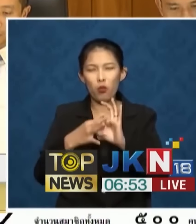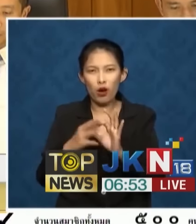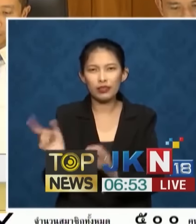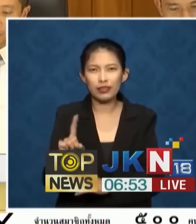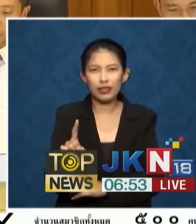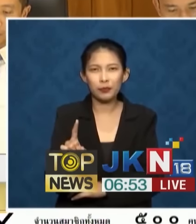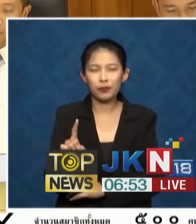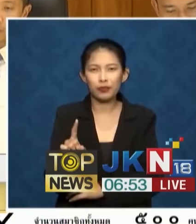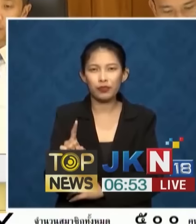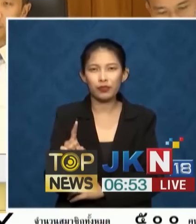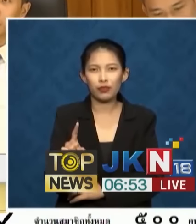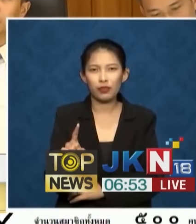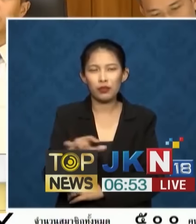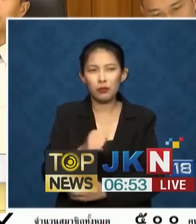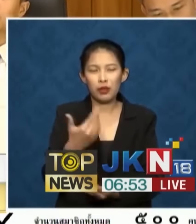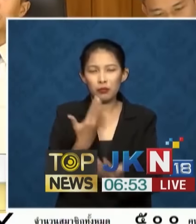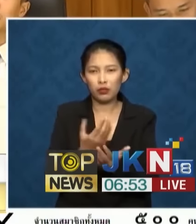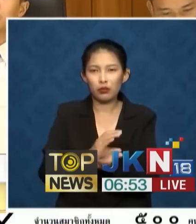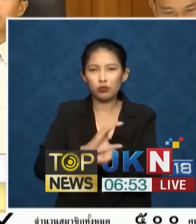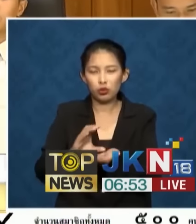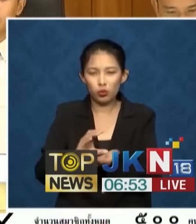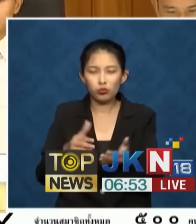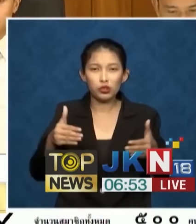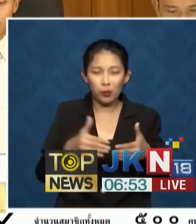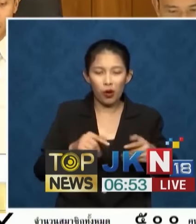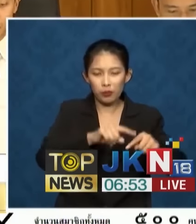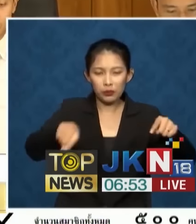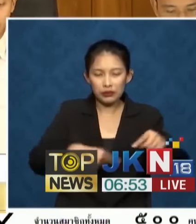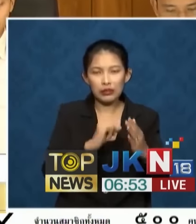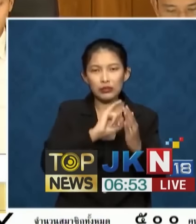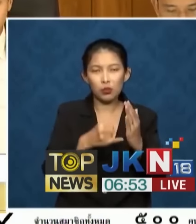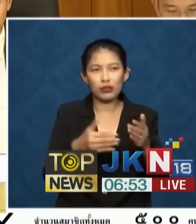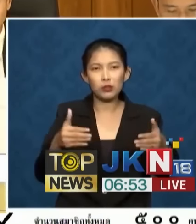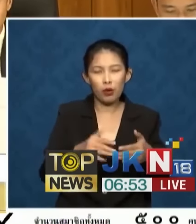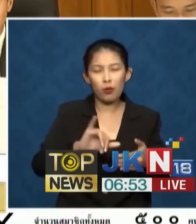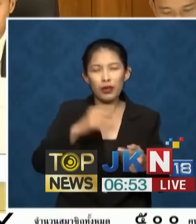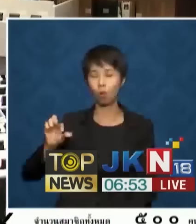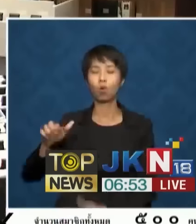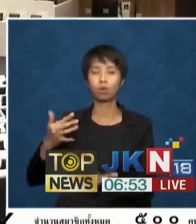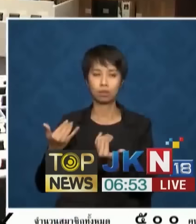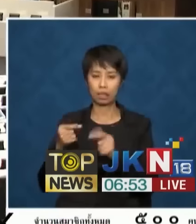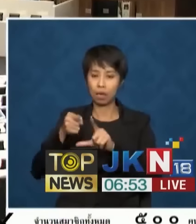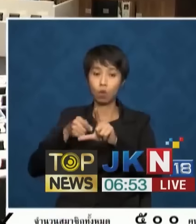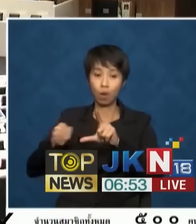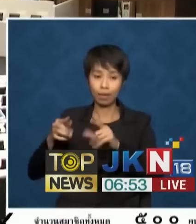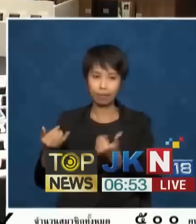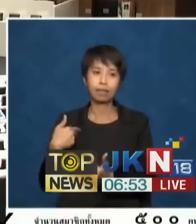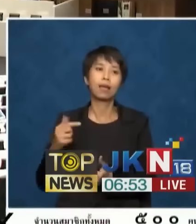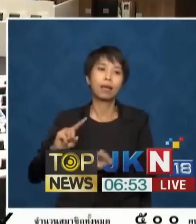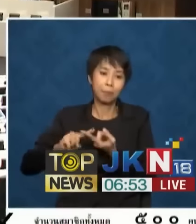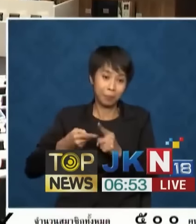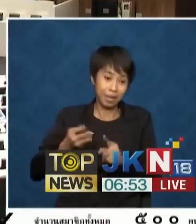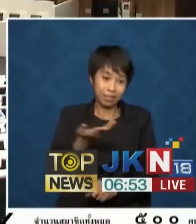ฝ่ายค้านฮะคุณชุติพงศ์พิภพพินโยสสระยองเสนอให้เอารายงานกลับไปพิจารณา